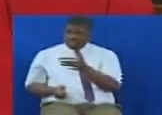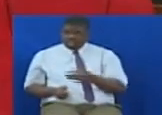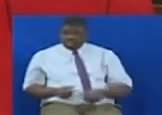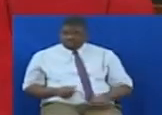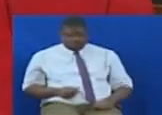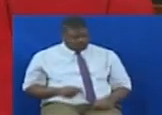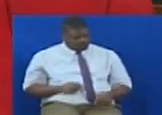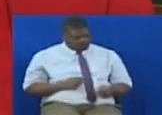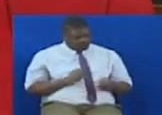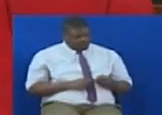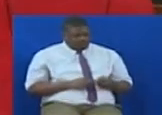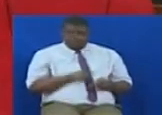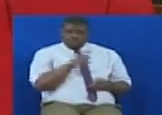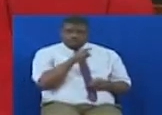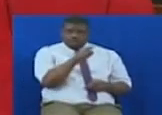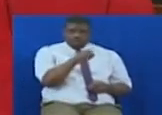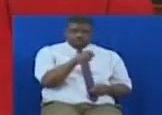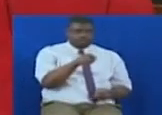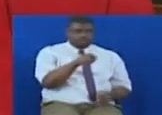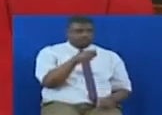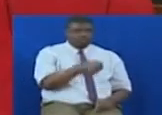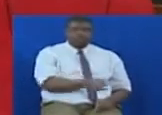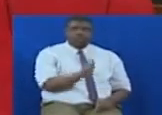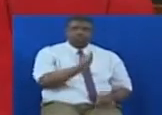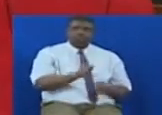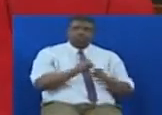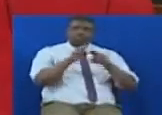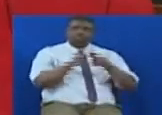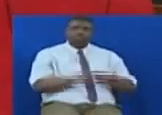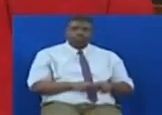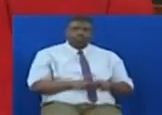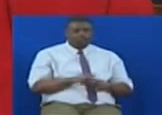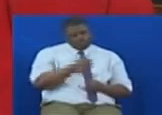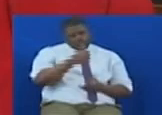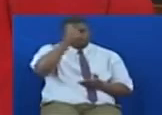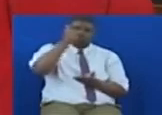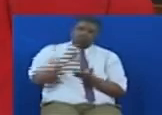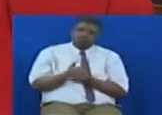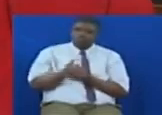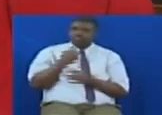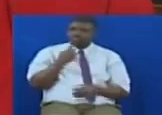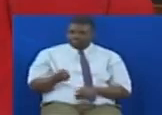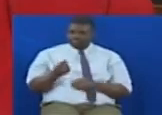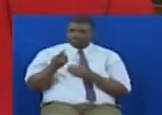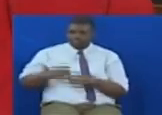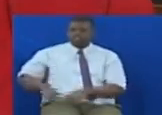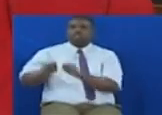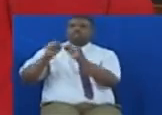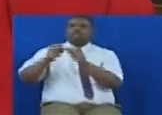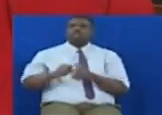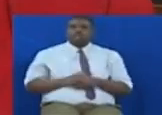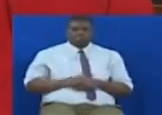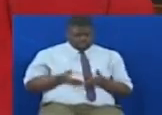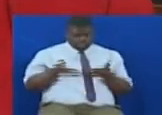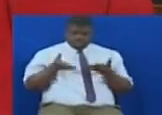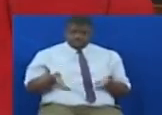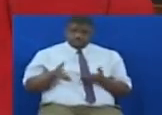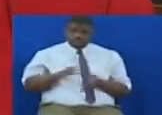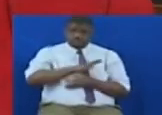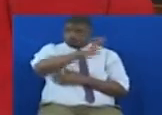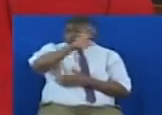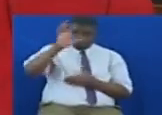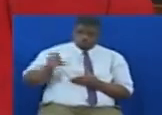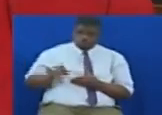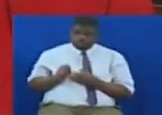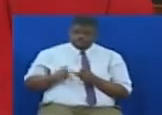Lakini yeye mwenyewe akakaa akaamua, tukasema tutekeleze. Leo wote walio hata